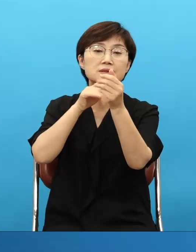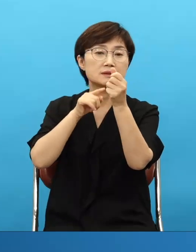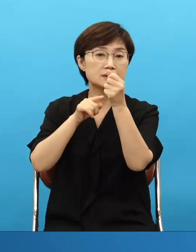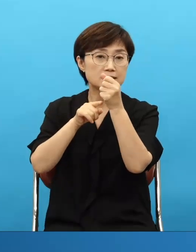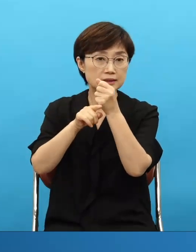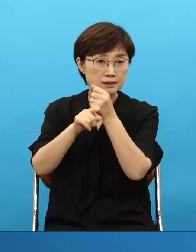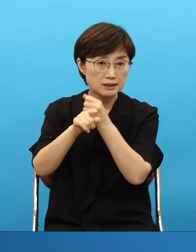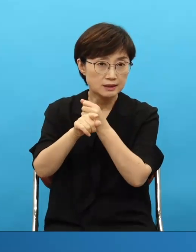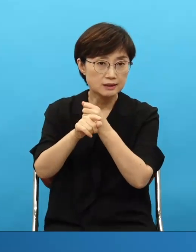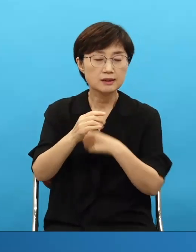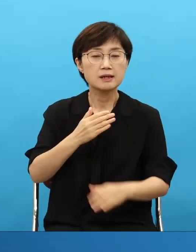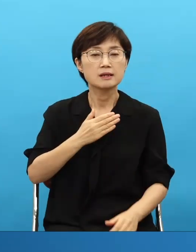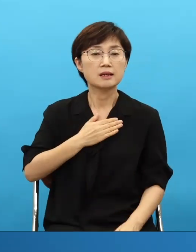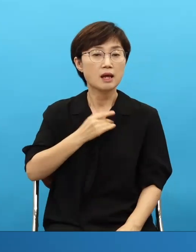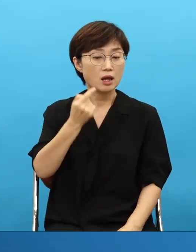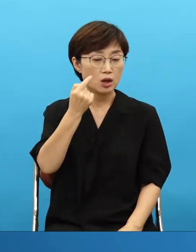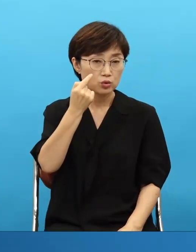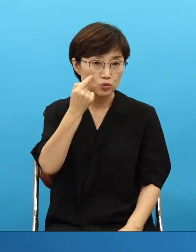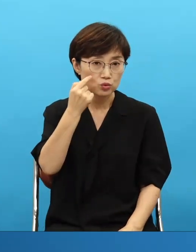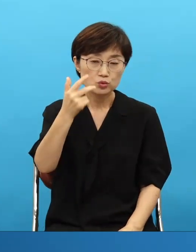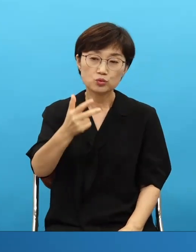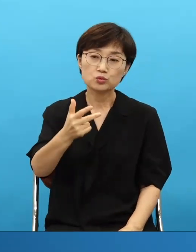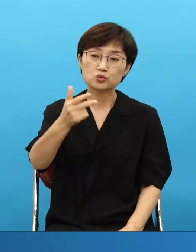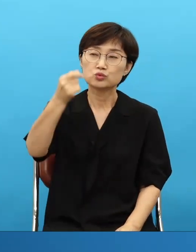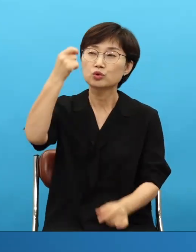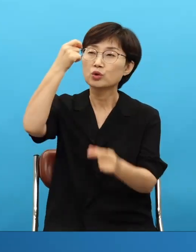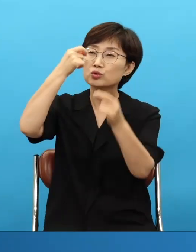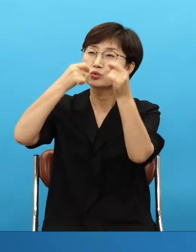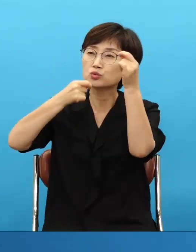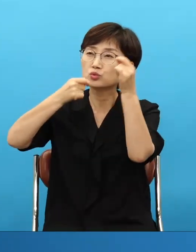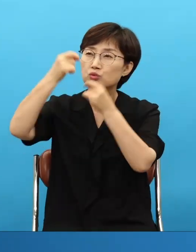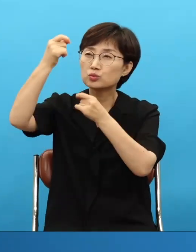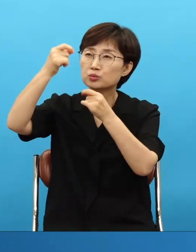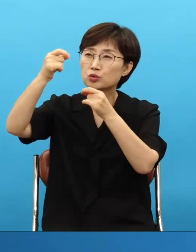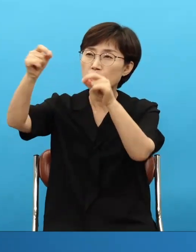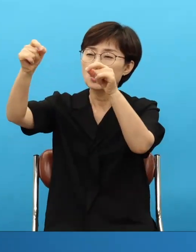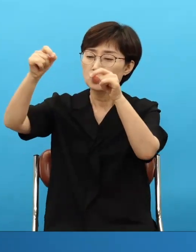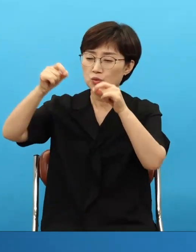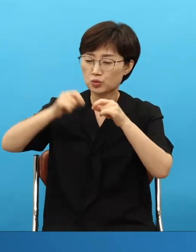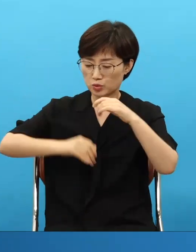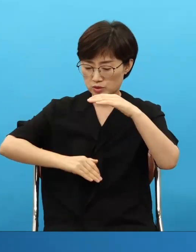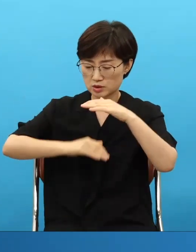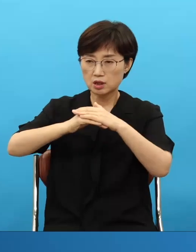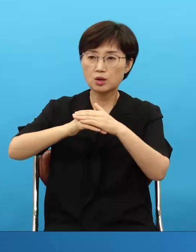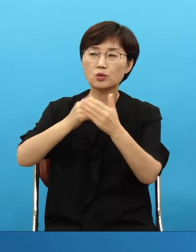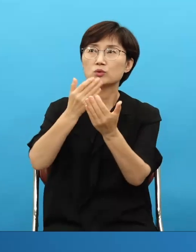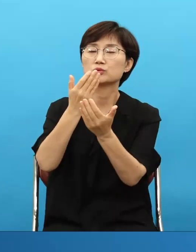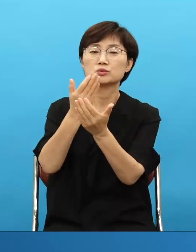나의 눈에 주의 눈물 채워주.